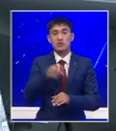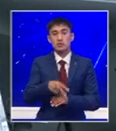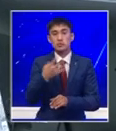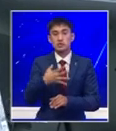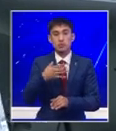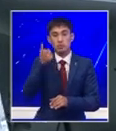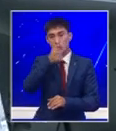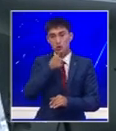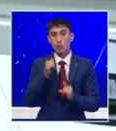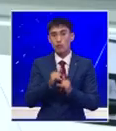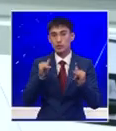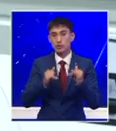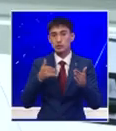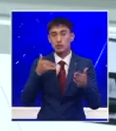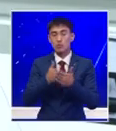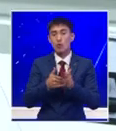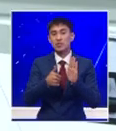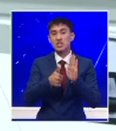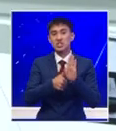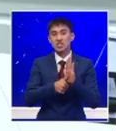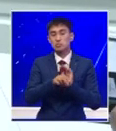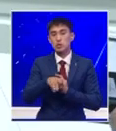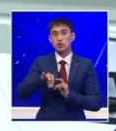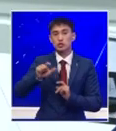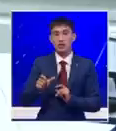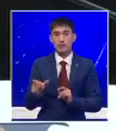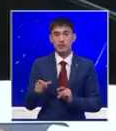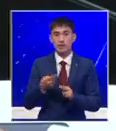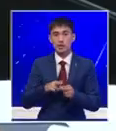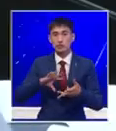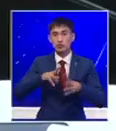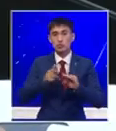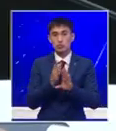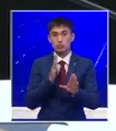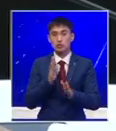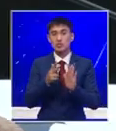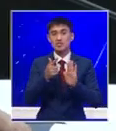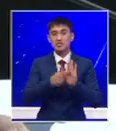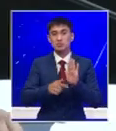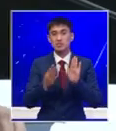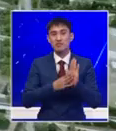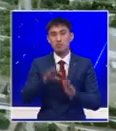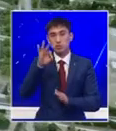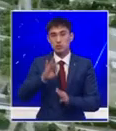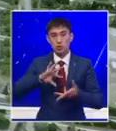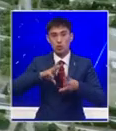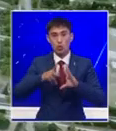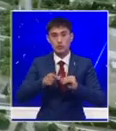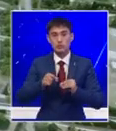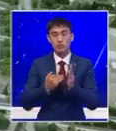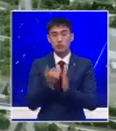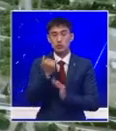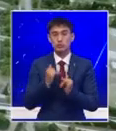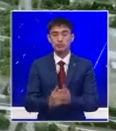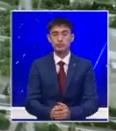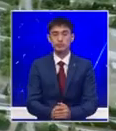2050 году увеличится почти на 6 миллионов человек. Это, в свою очередь, составляет 79% от общего